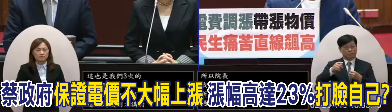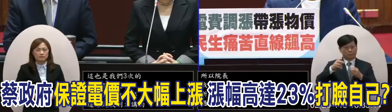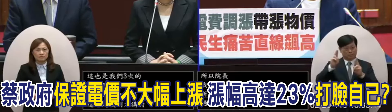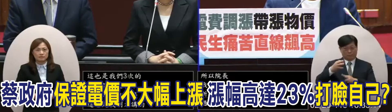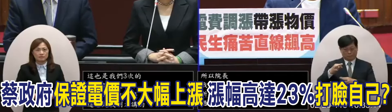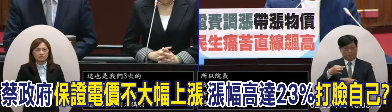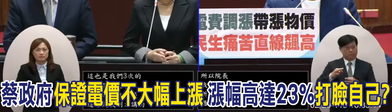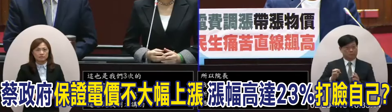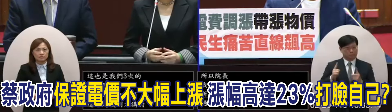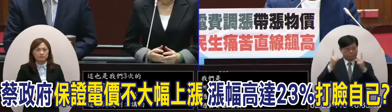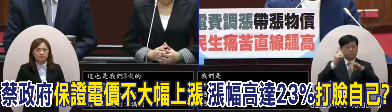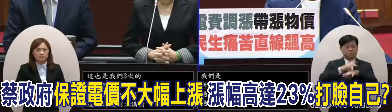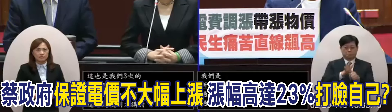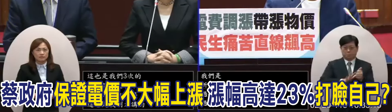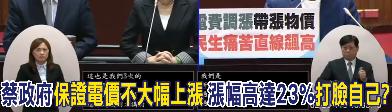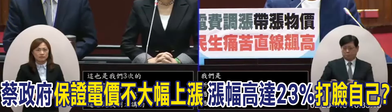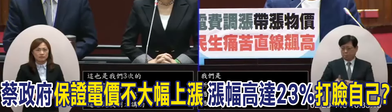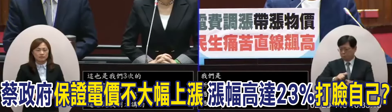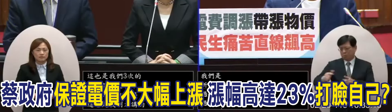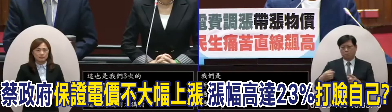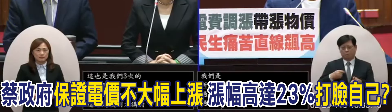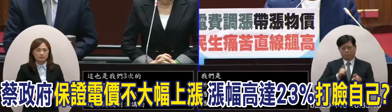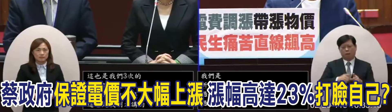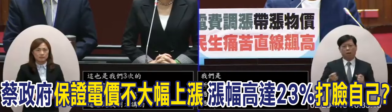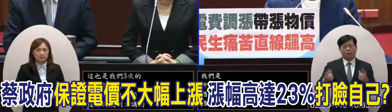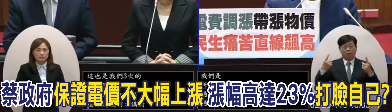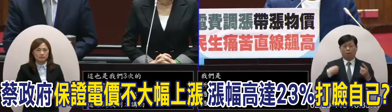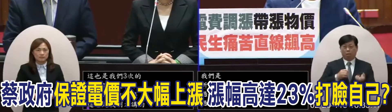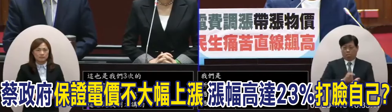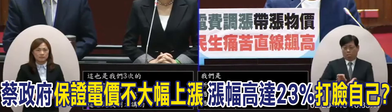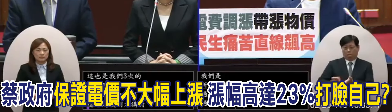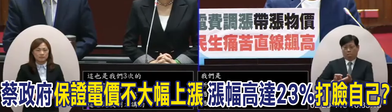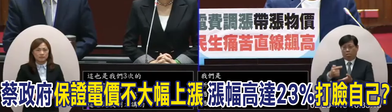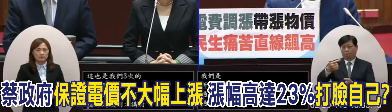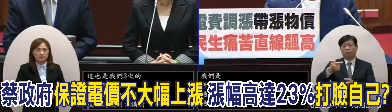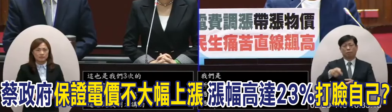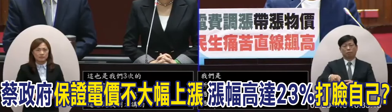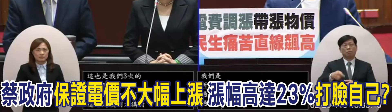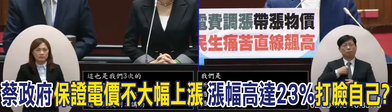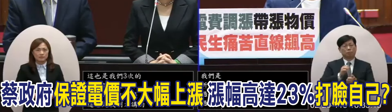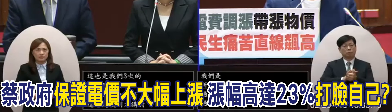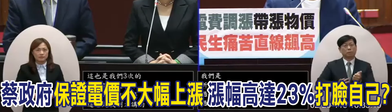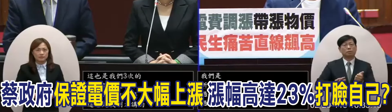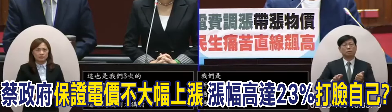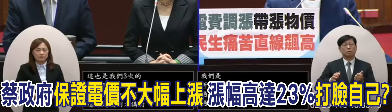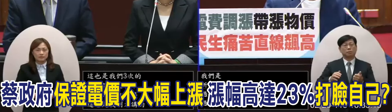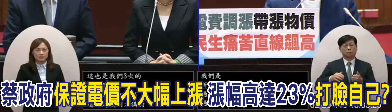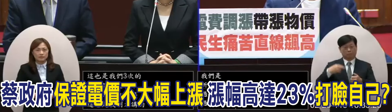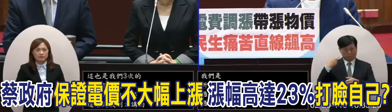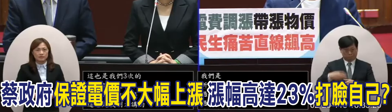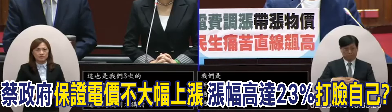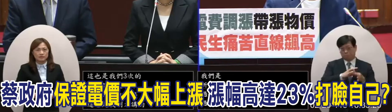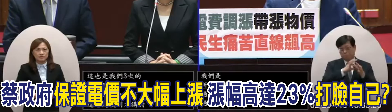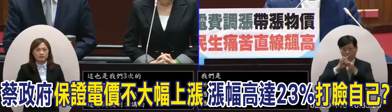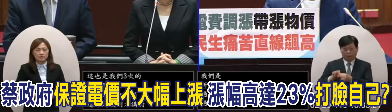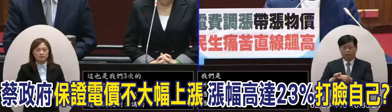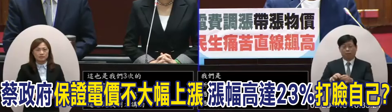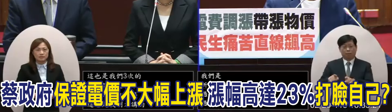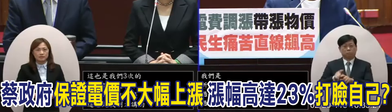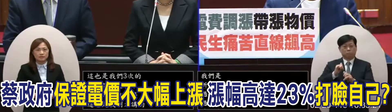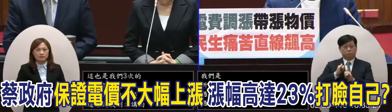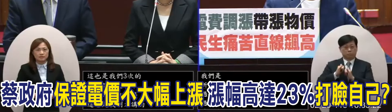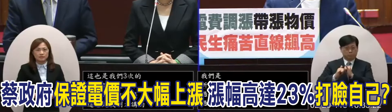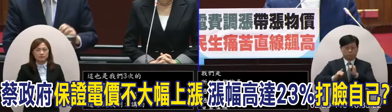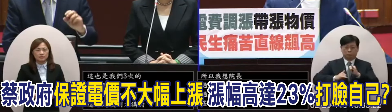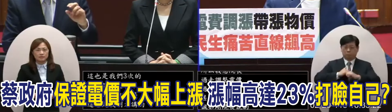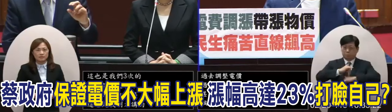涨就会造成我们物价的上涨，生产成本增加，那物价上涨就会带动我们人民的生